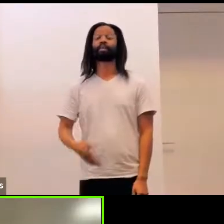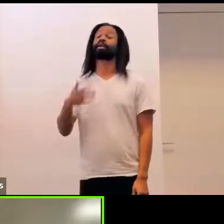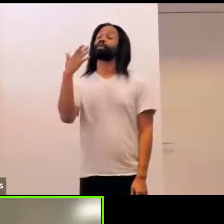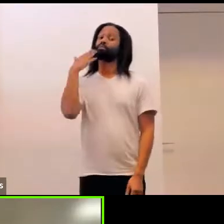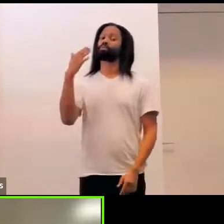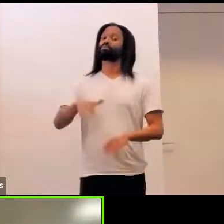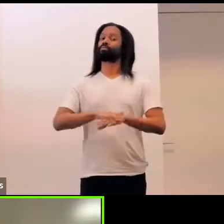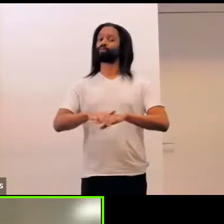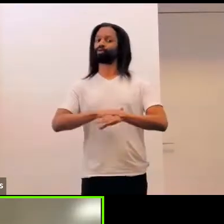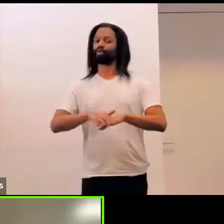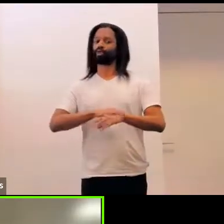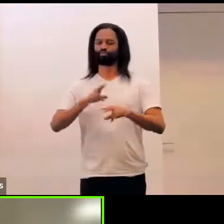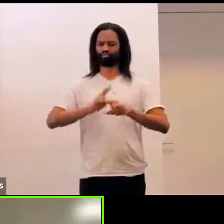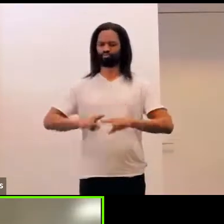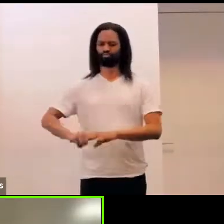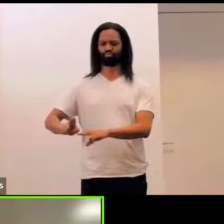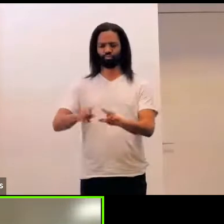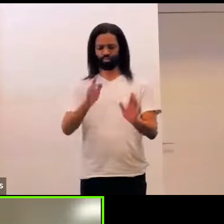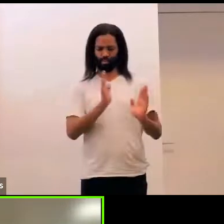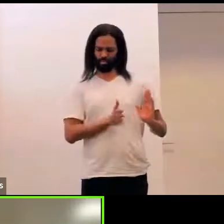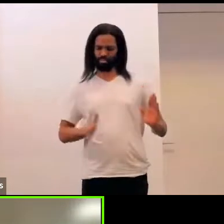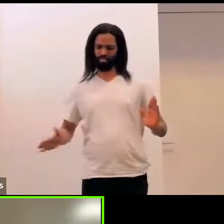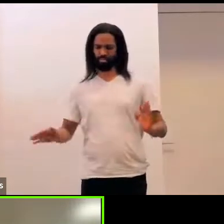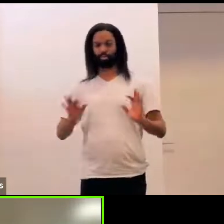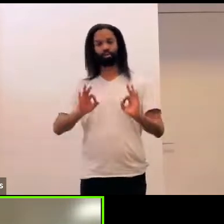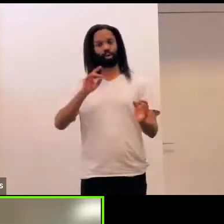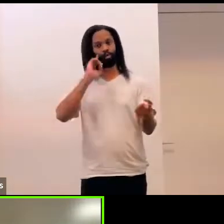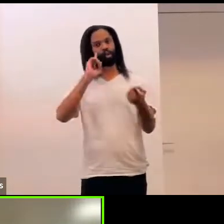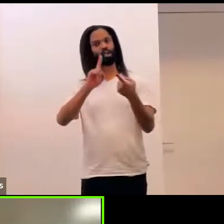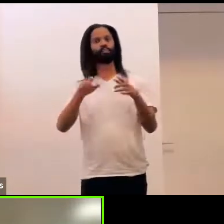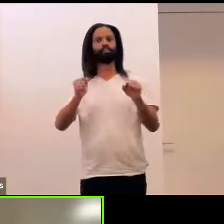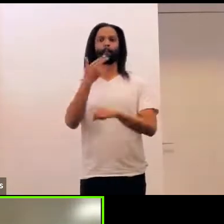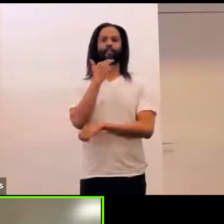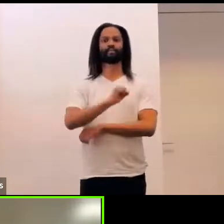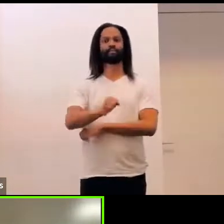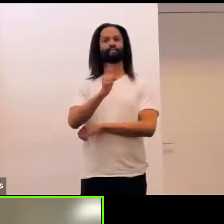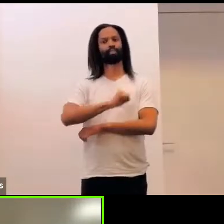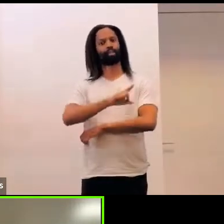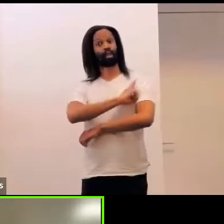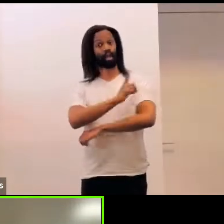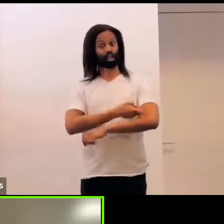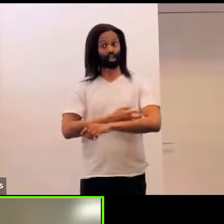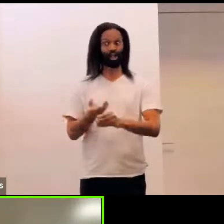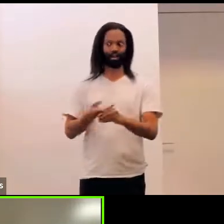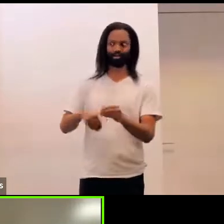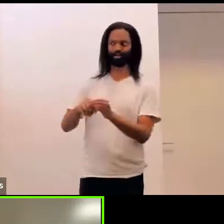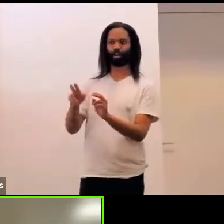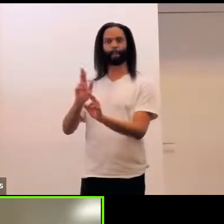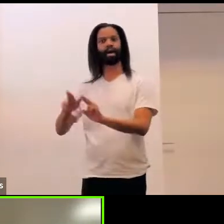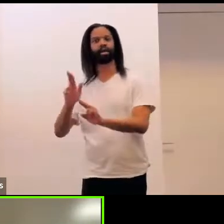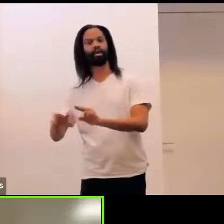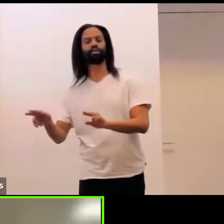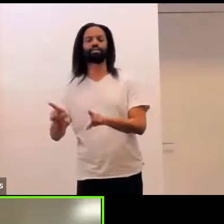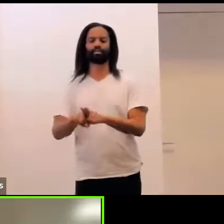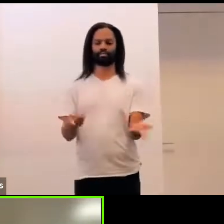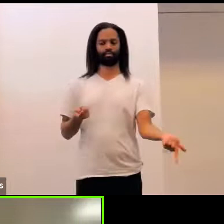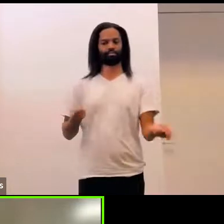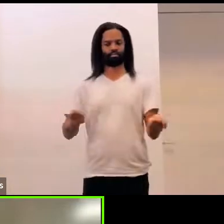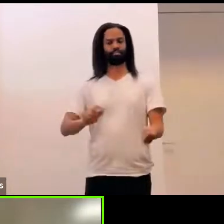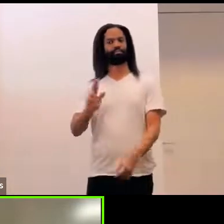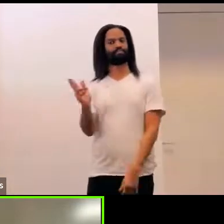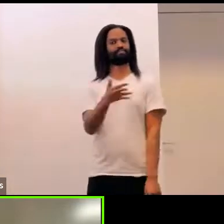travaux en faveur de la performance énergétique associée à une maintenance et une exploitation